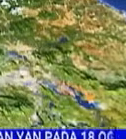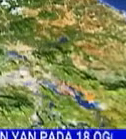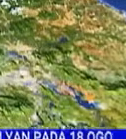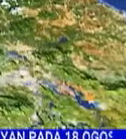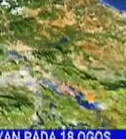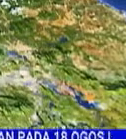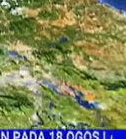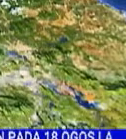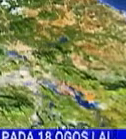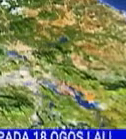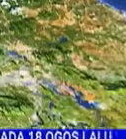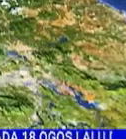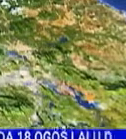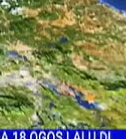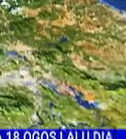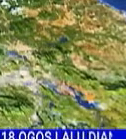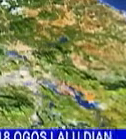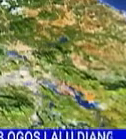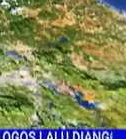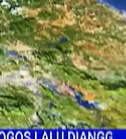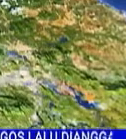Tetap Ku